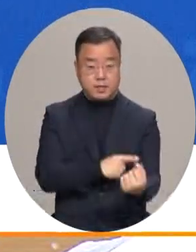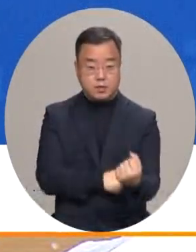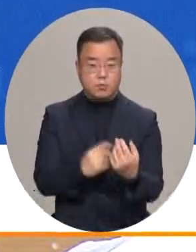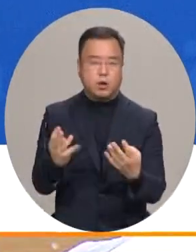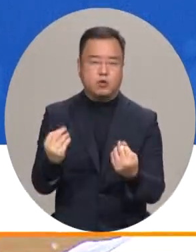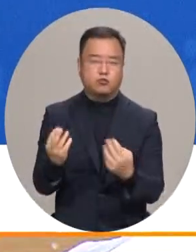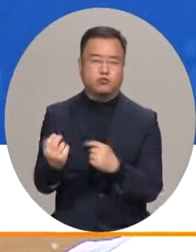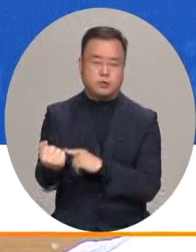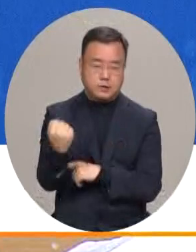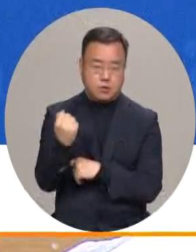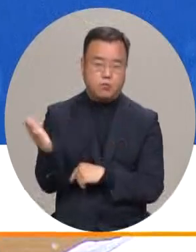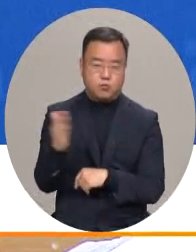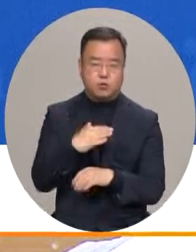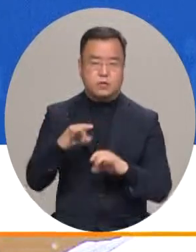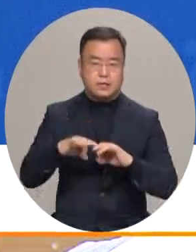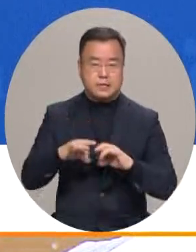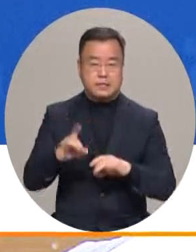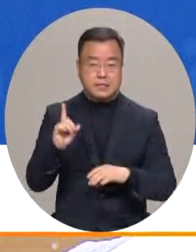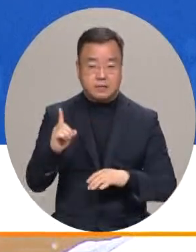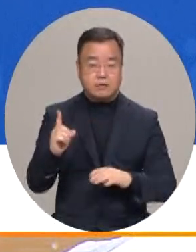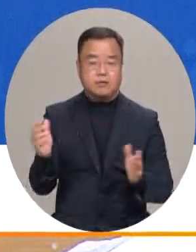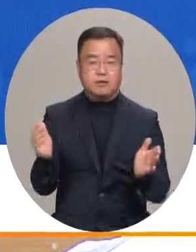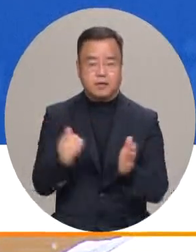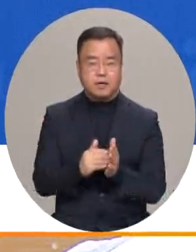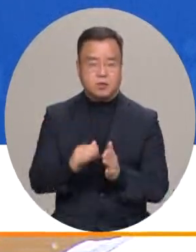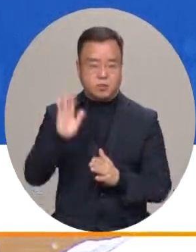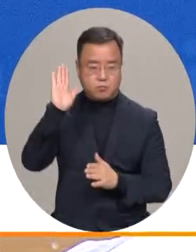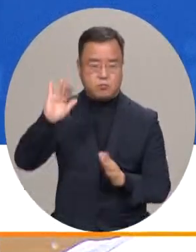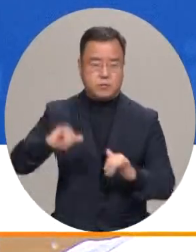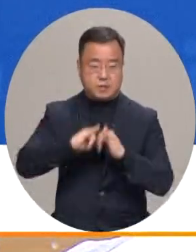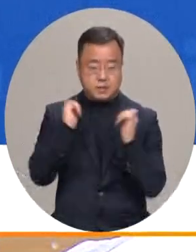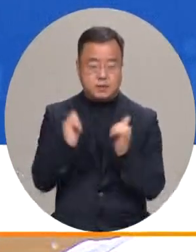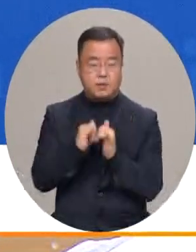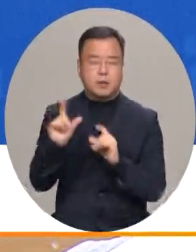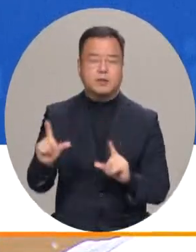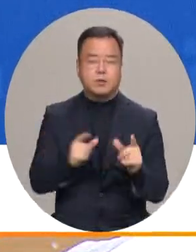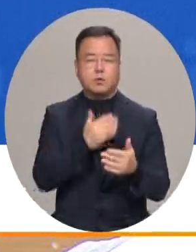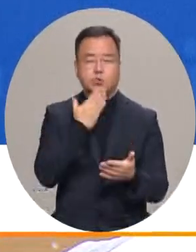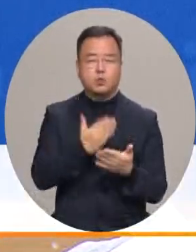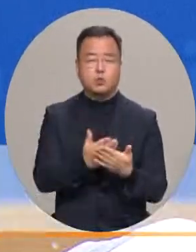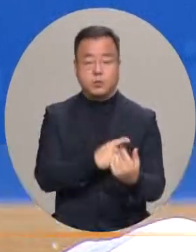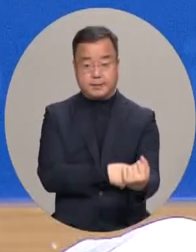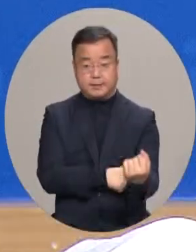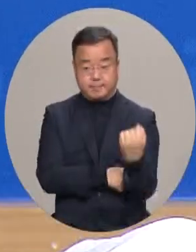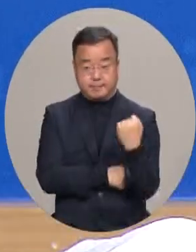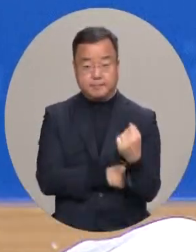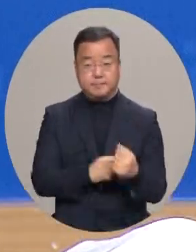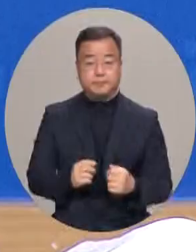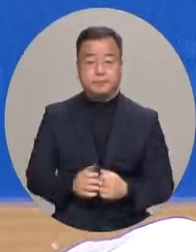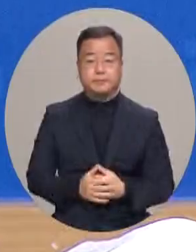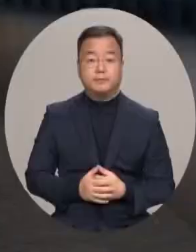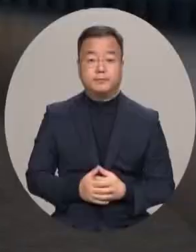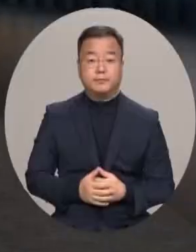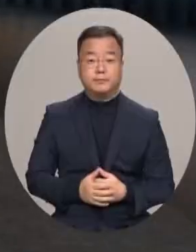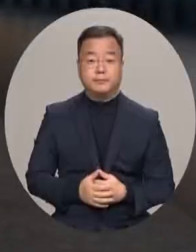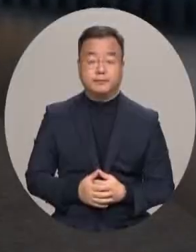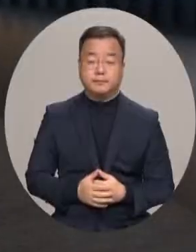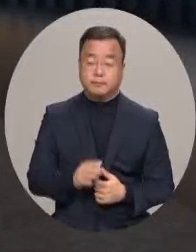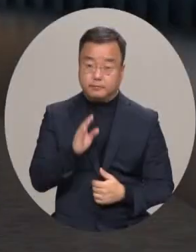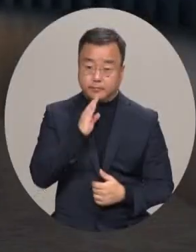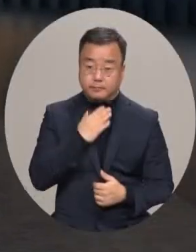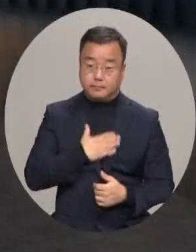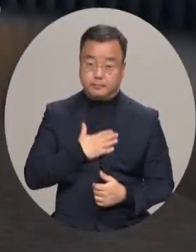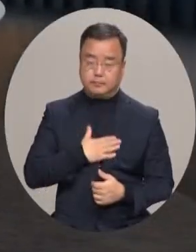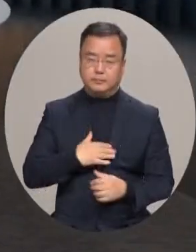포함해 디지털 리터러 시도 미래 사례를 살아가는데 필요한 핵심 역량이 되고 있습니다네이